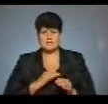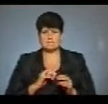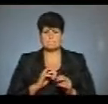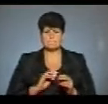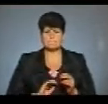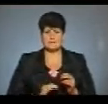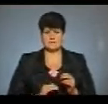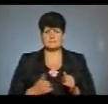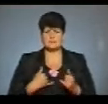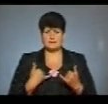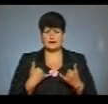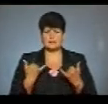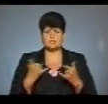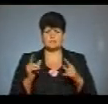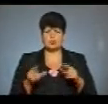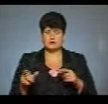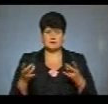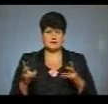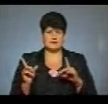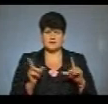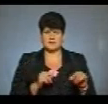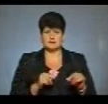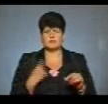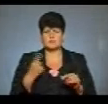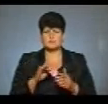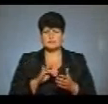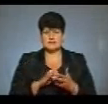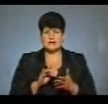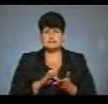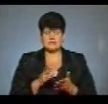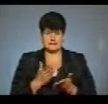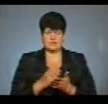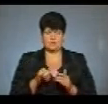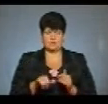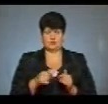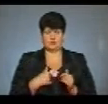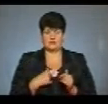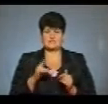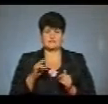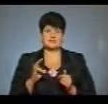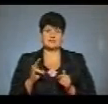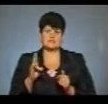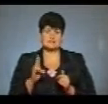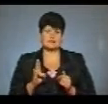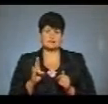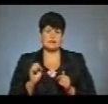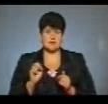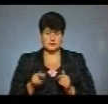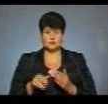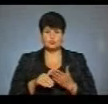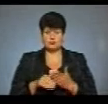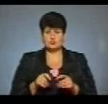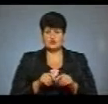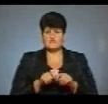Тепер нашим людям не треба буде їхати в обласний центр, а центр, який діє тут у нас в Прицнапі, допоможе відкривати